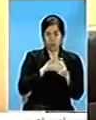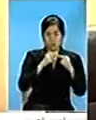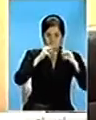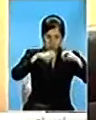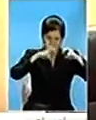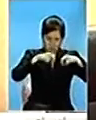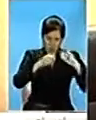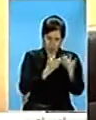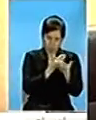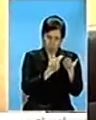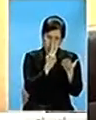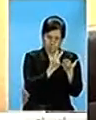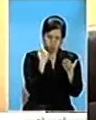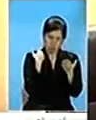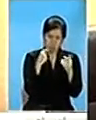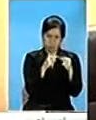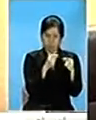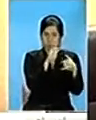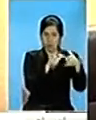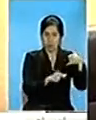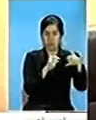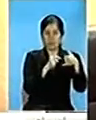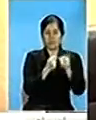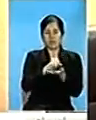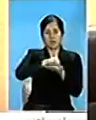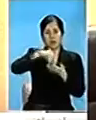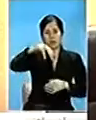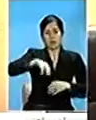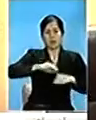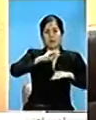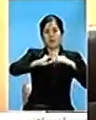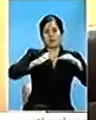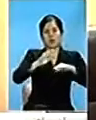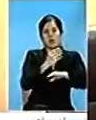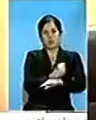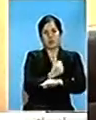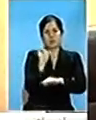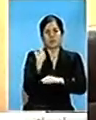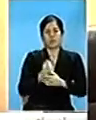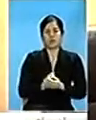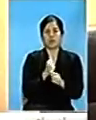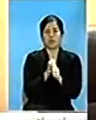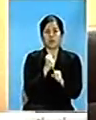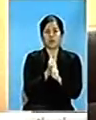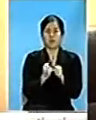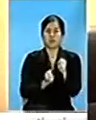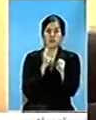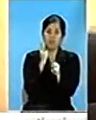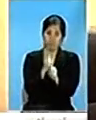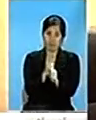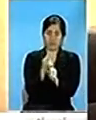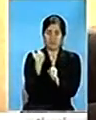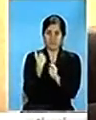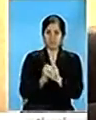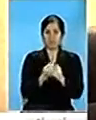วก็ดูศักยภาพของทางสภาพัฒนาการเมืองและจากการทำงาน2ปีจากการประเมิน